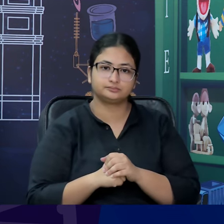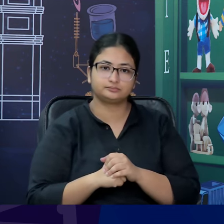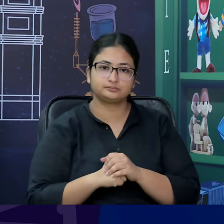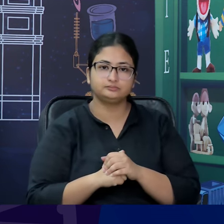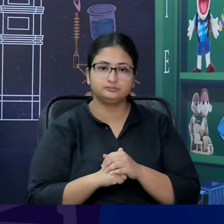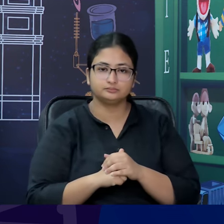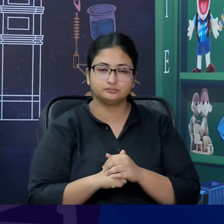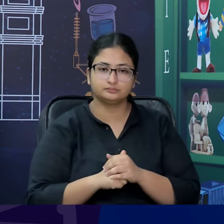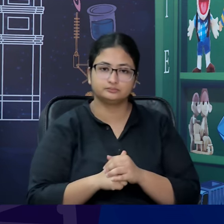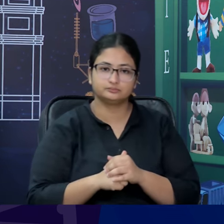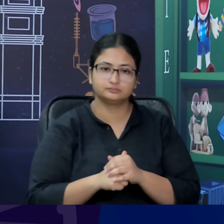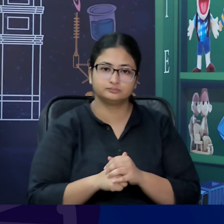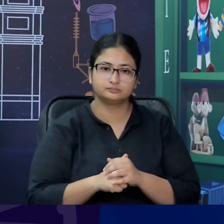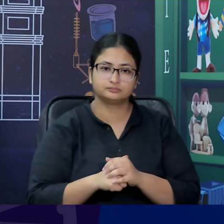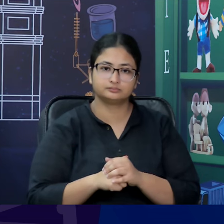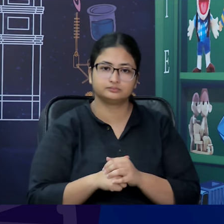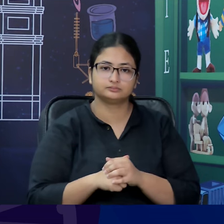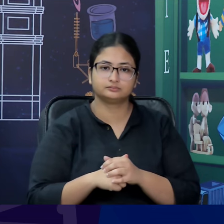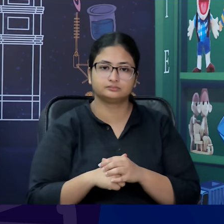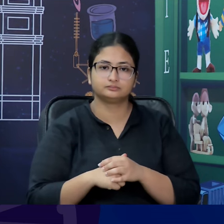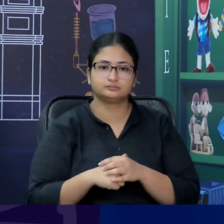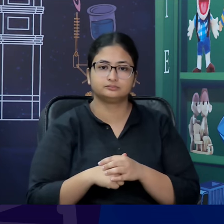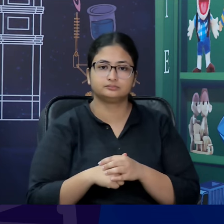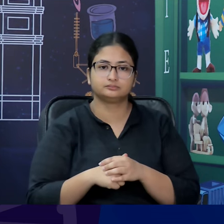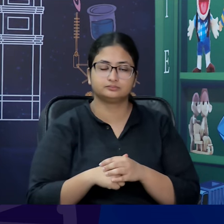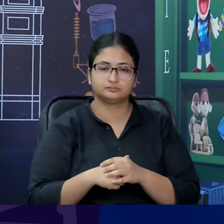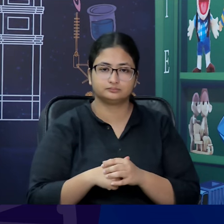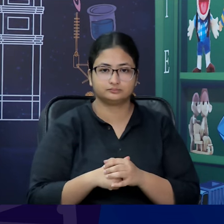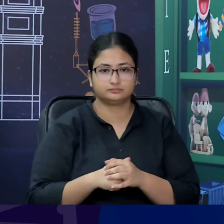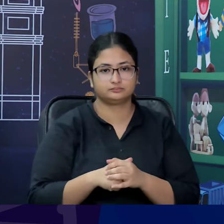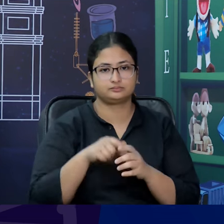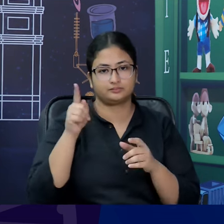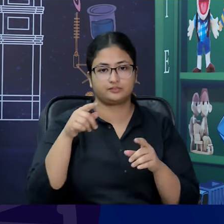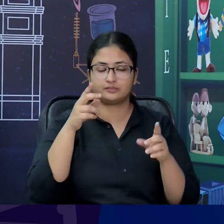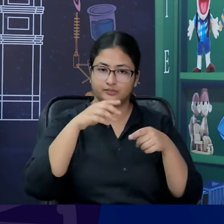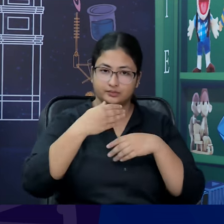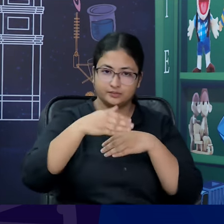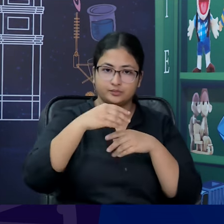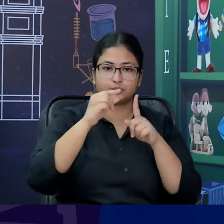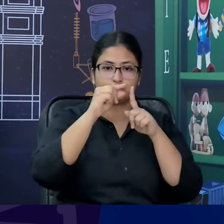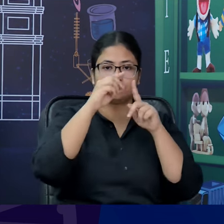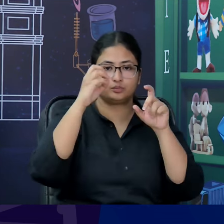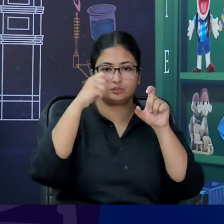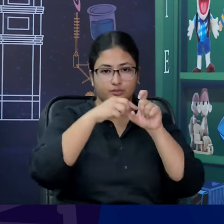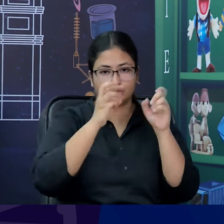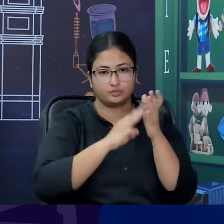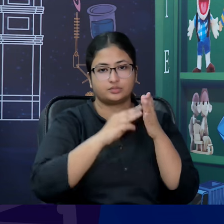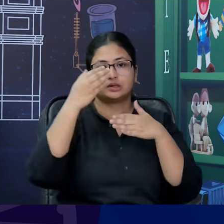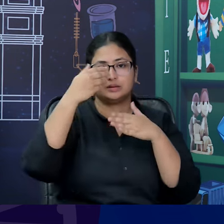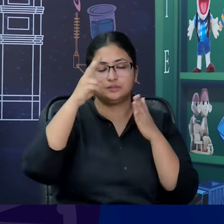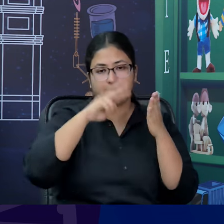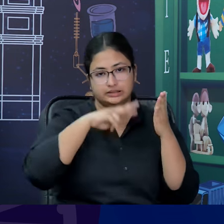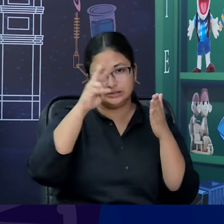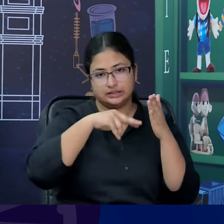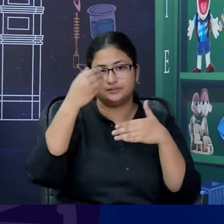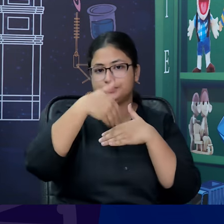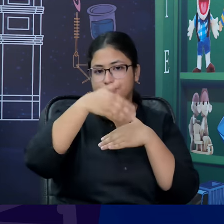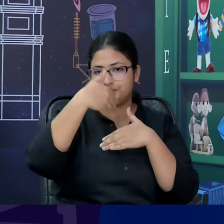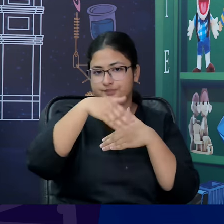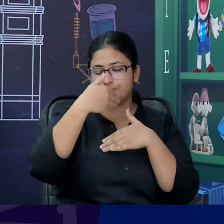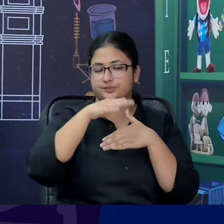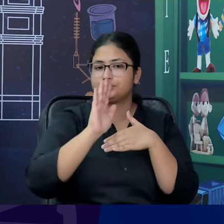उसे मैं पेच को खोलने की बजाय उसे बेहतर उसे बेहतर कसता ही चला